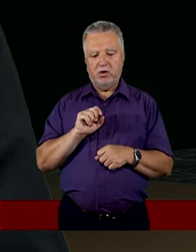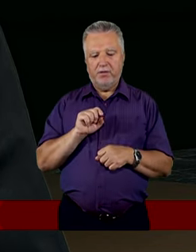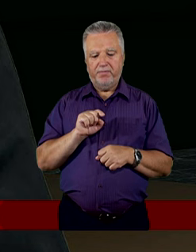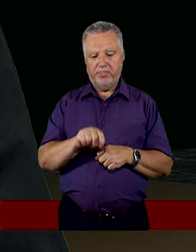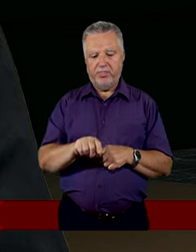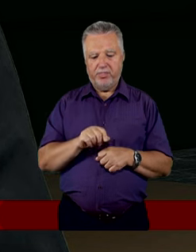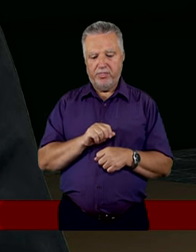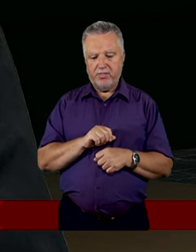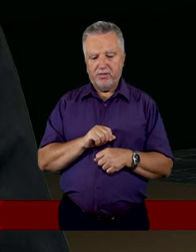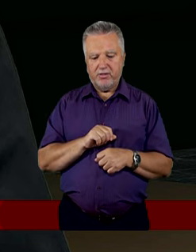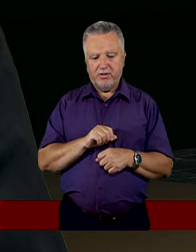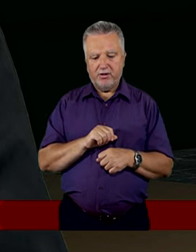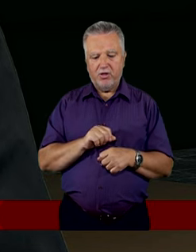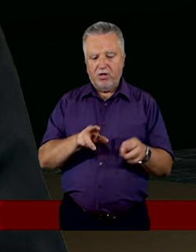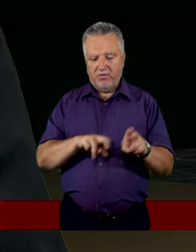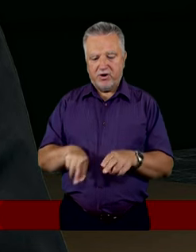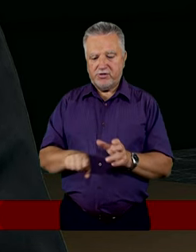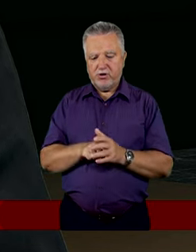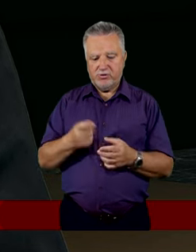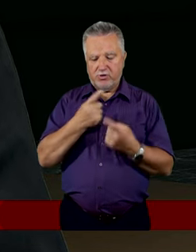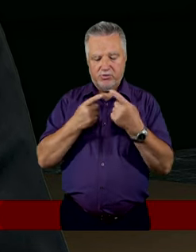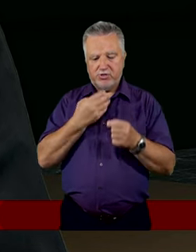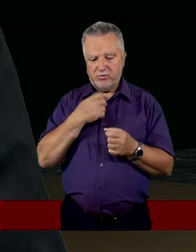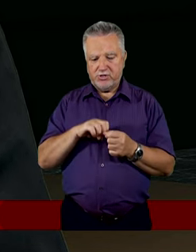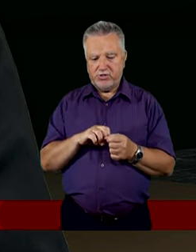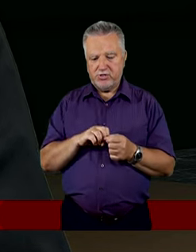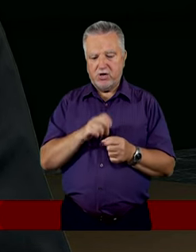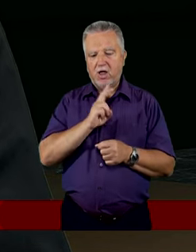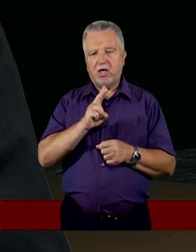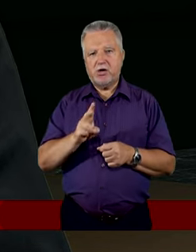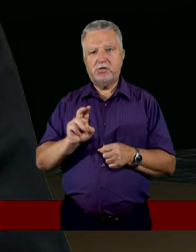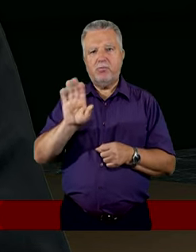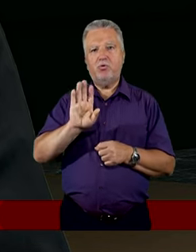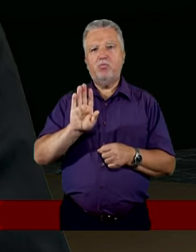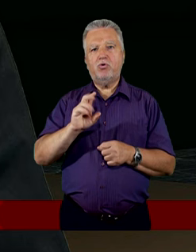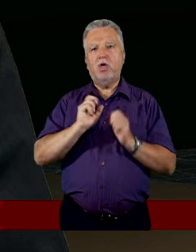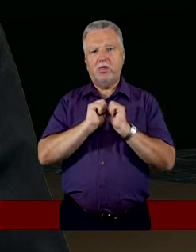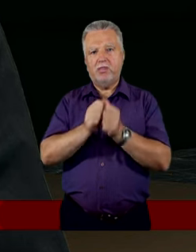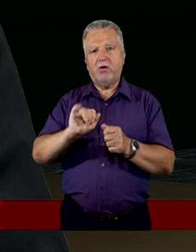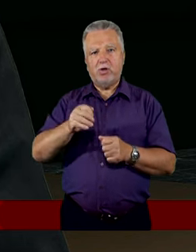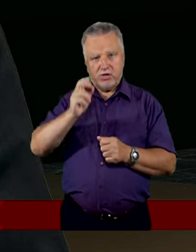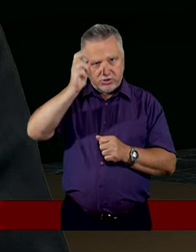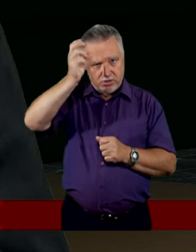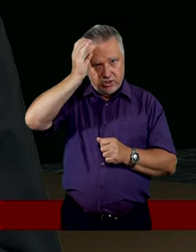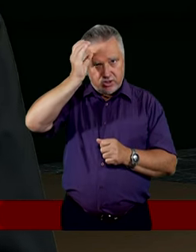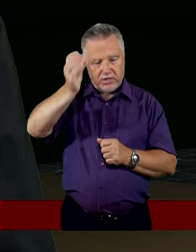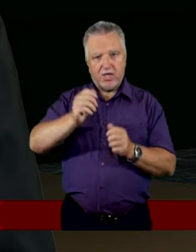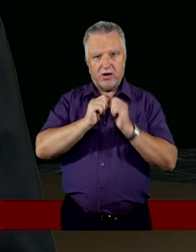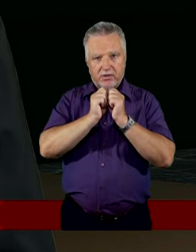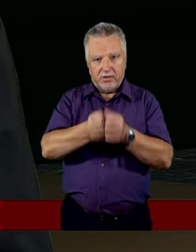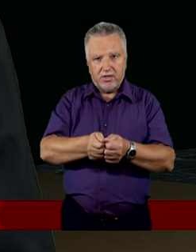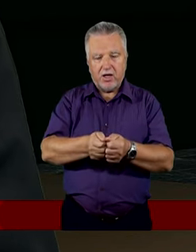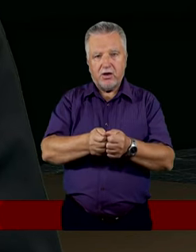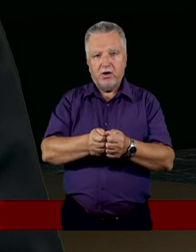powiedział, to jest, wracając jeszcze do tego, do tej myśli jeszcze wcześniejszej, każdemu Pan Bóg dał jakiś talent, jakiś dar,